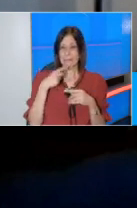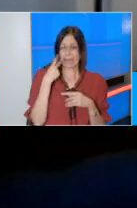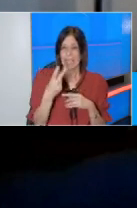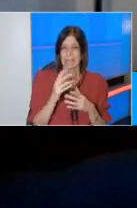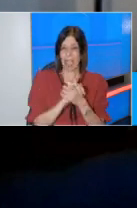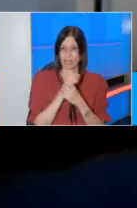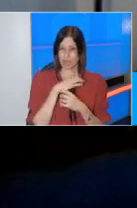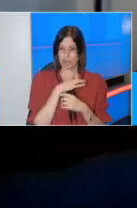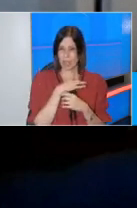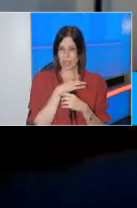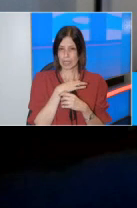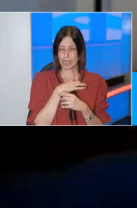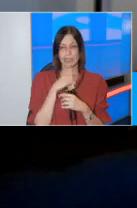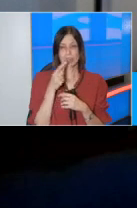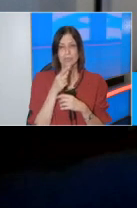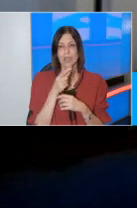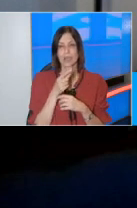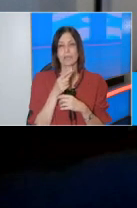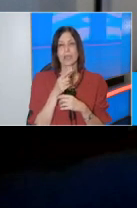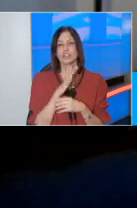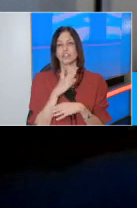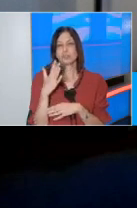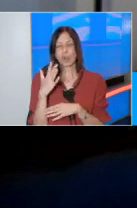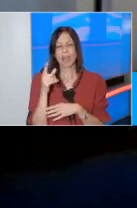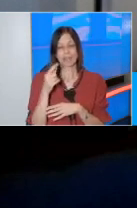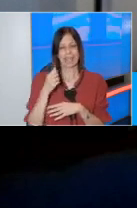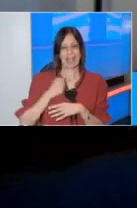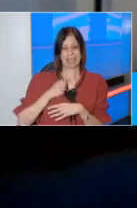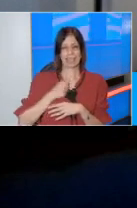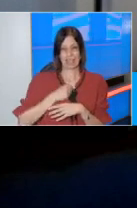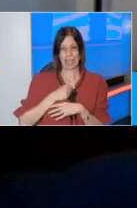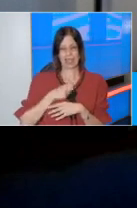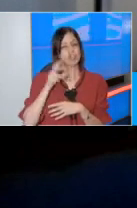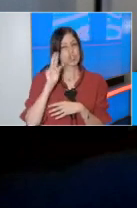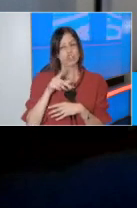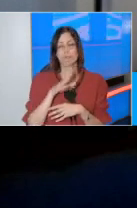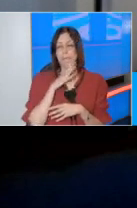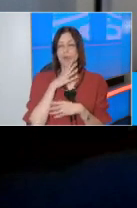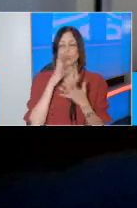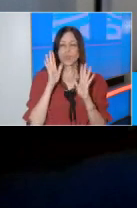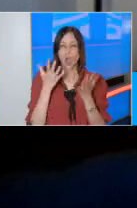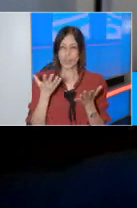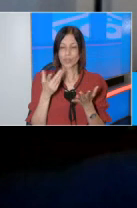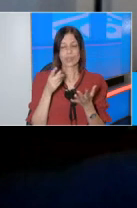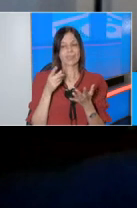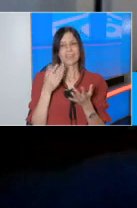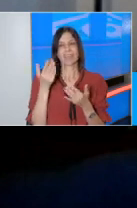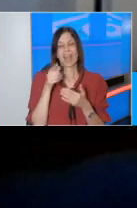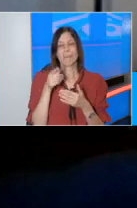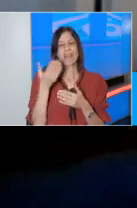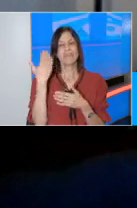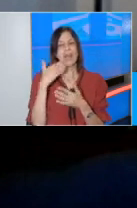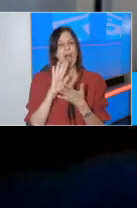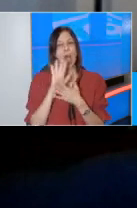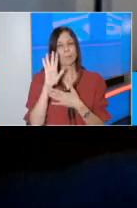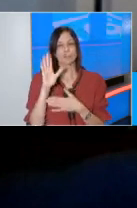שלי בשמורת רוזו ריבר במניטובה, בקנדה. יש בעיות נוראיות. עכשיו תראי, הם לפני